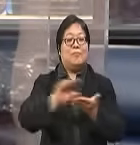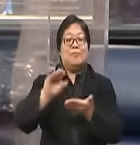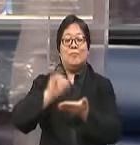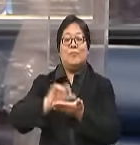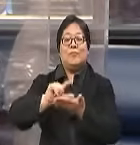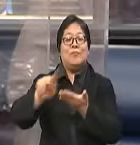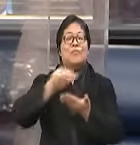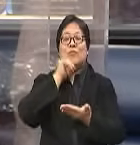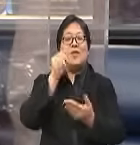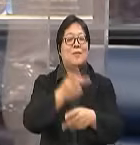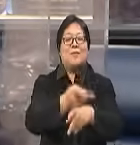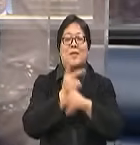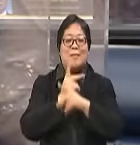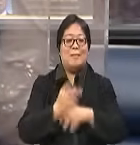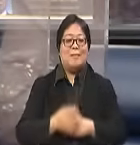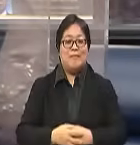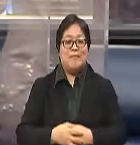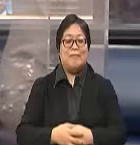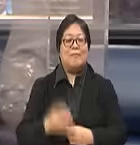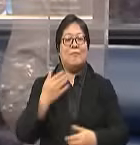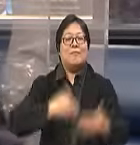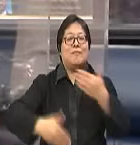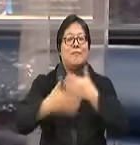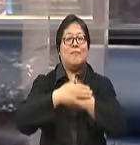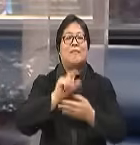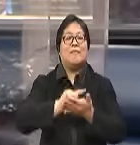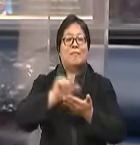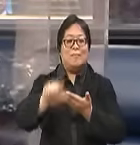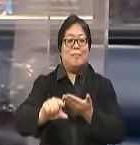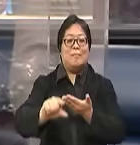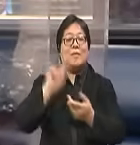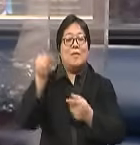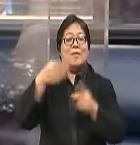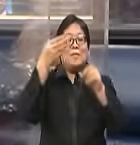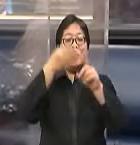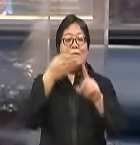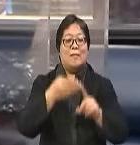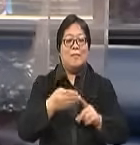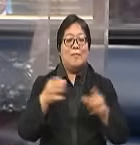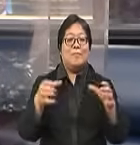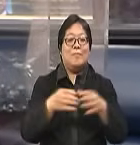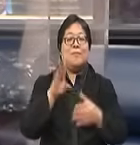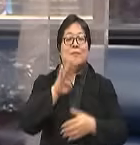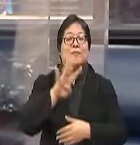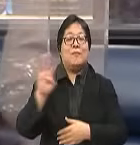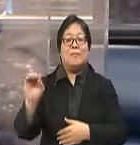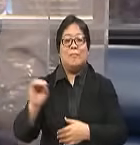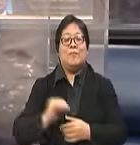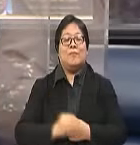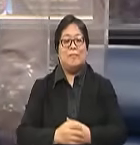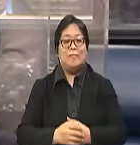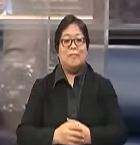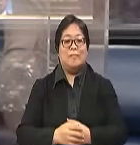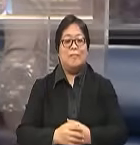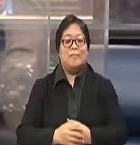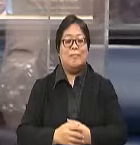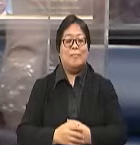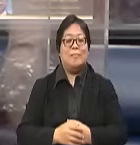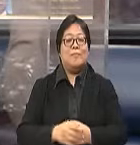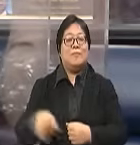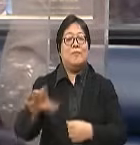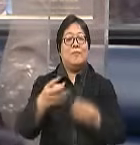Grand nomor loan kita akan gue tuh Grand only tagged kepada gulungan di 40 yang